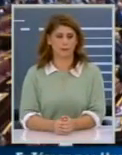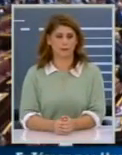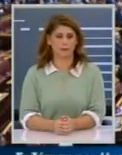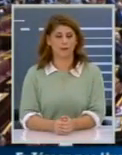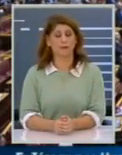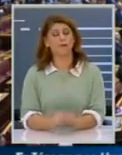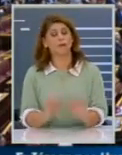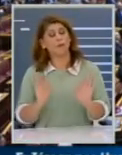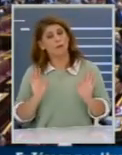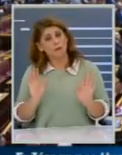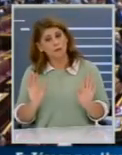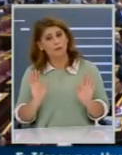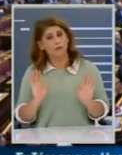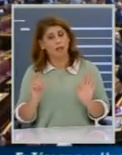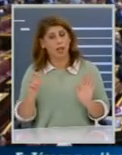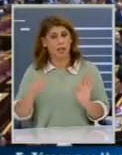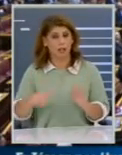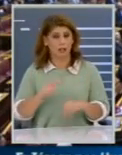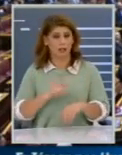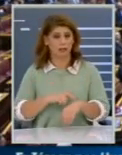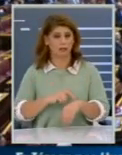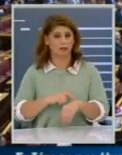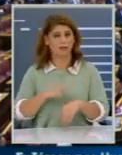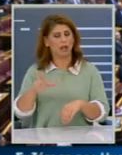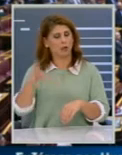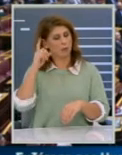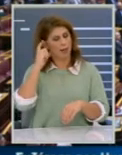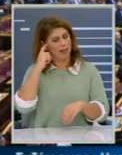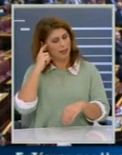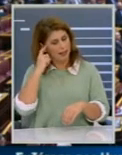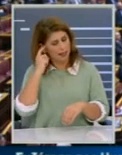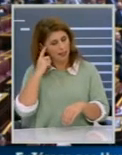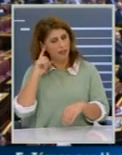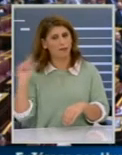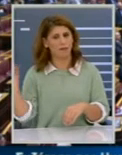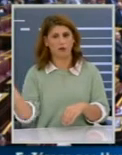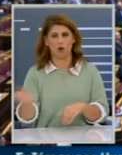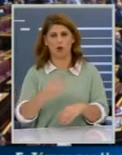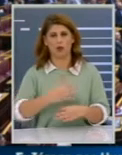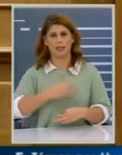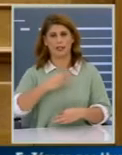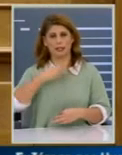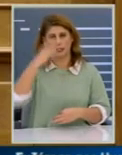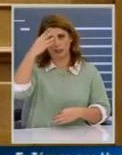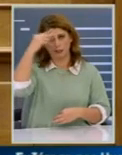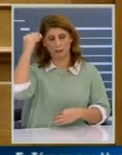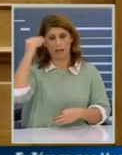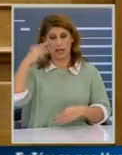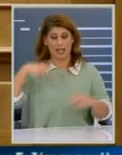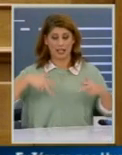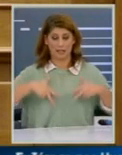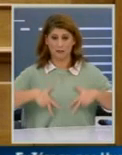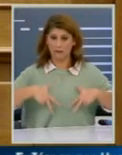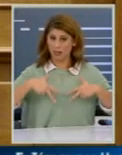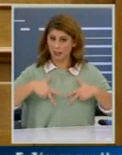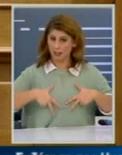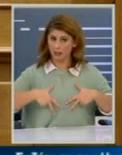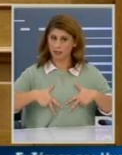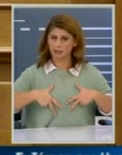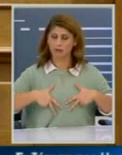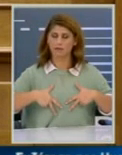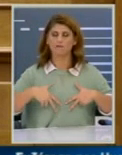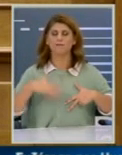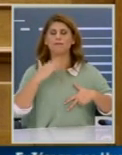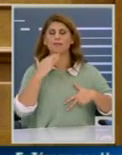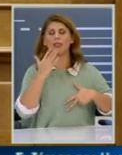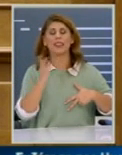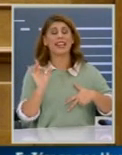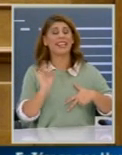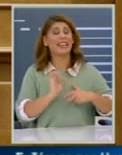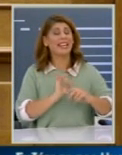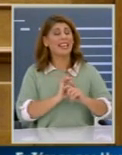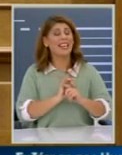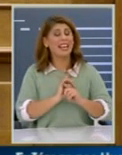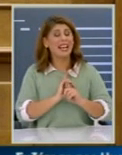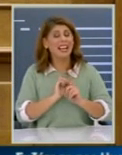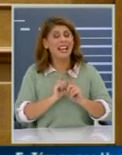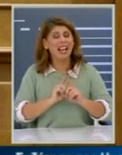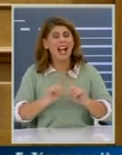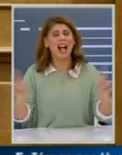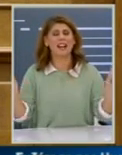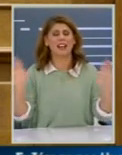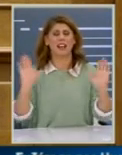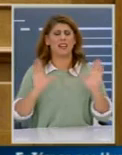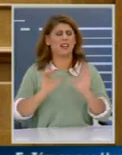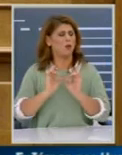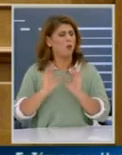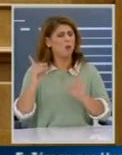Αλλά πλέον το έχουν καταλάβει όλοι, κύριε Τσίπρα. Η κυβέρνησή σας δεν έχει κανέναν απολύτως